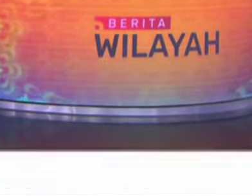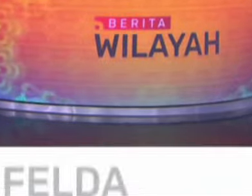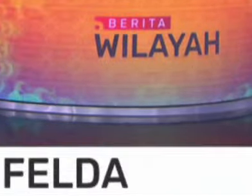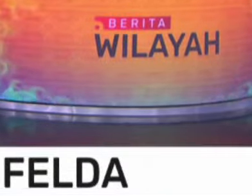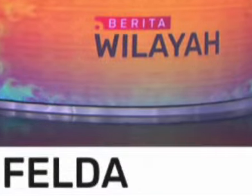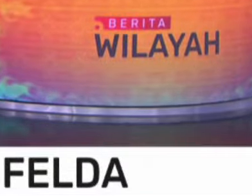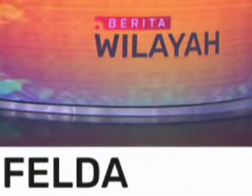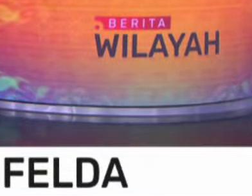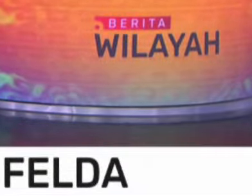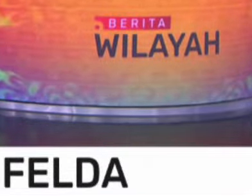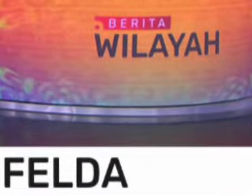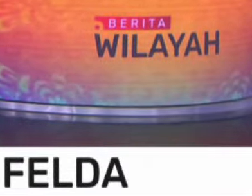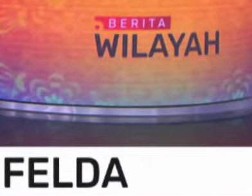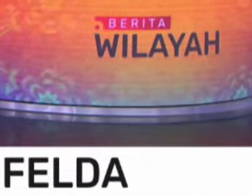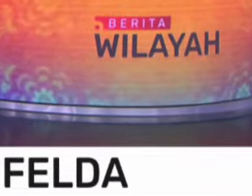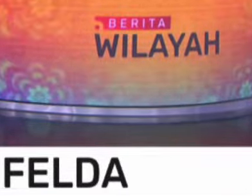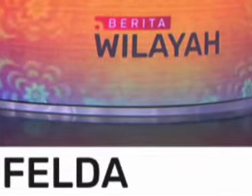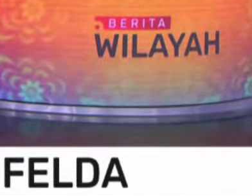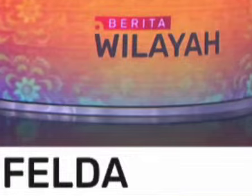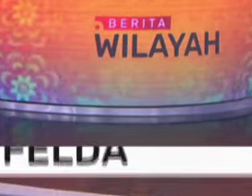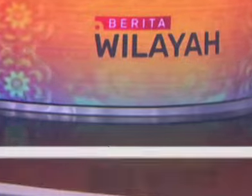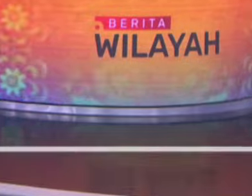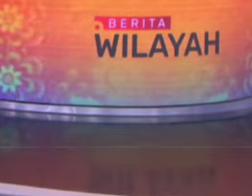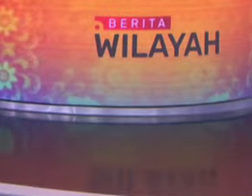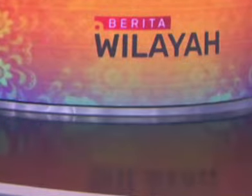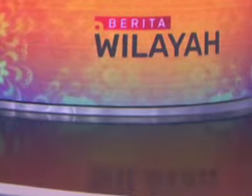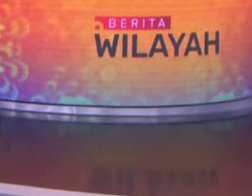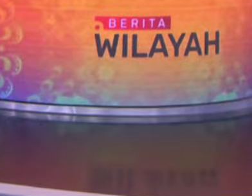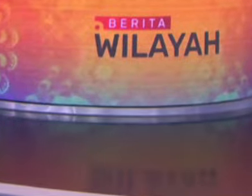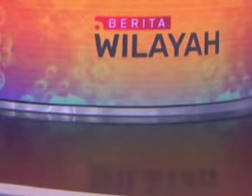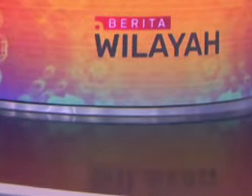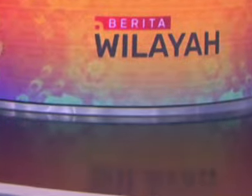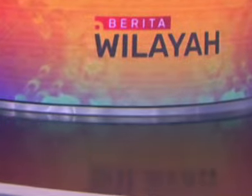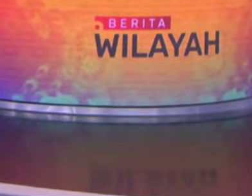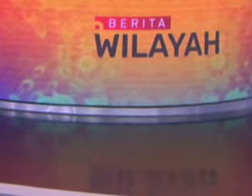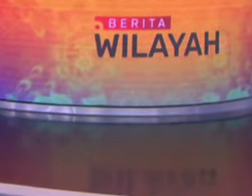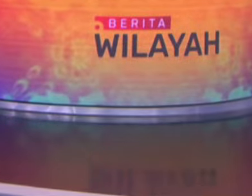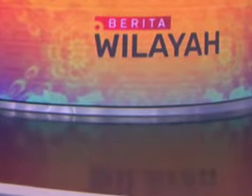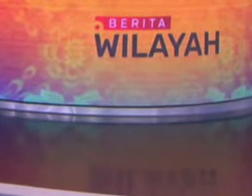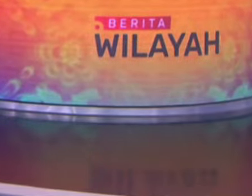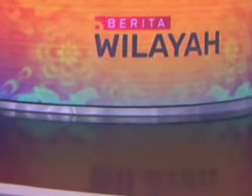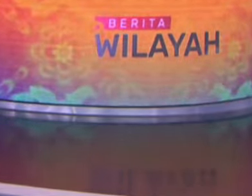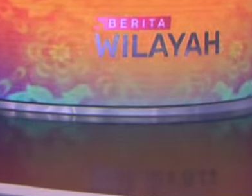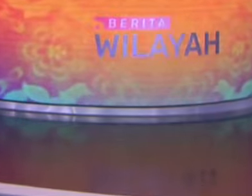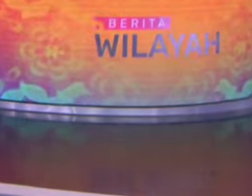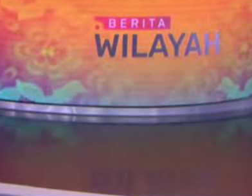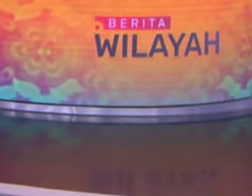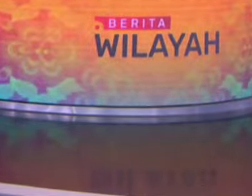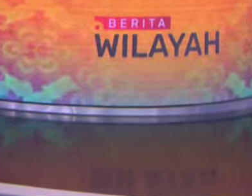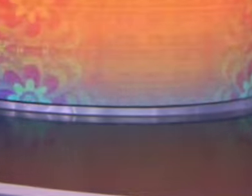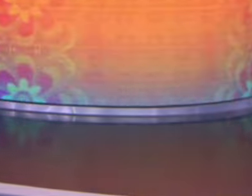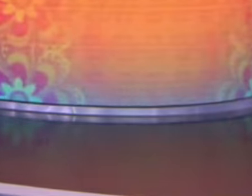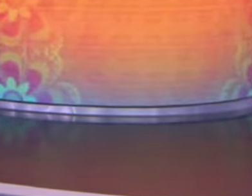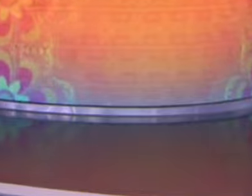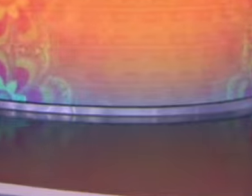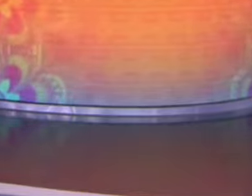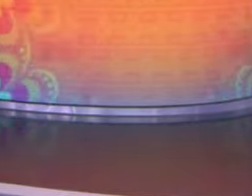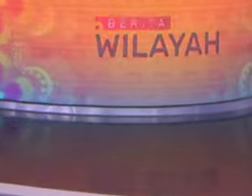Lintas langsung dari Sabah, Sarawak dan Negeri Sembilan mengisi paparan pada petang ini. Terus setia sejam sama Berita Wilayah.